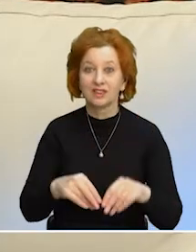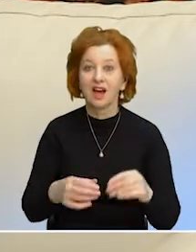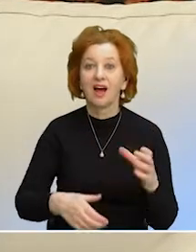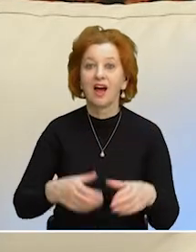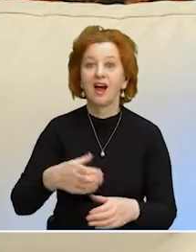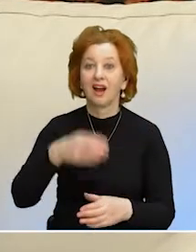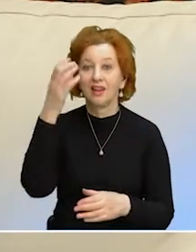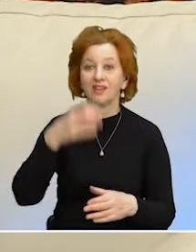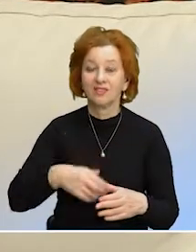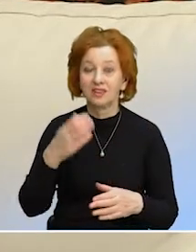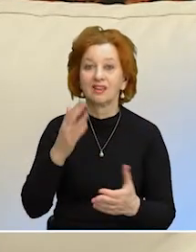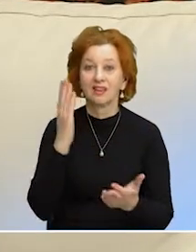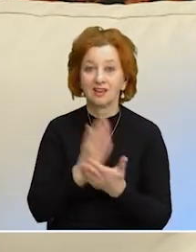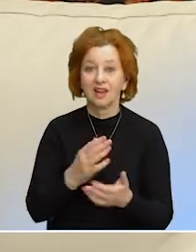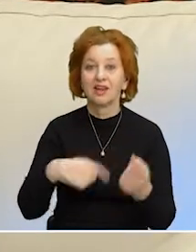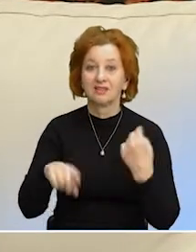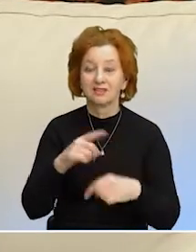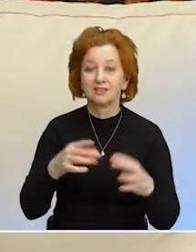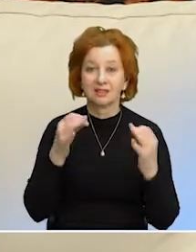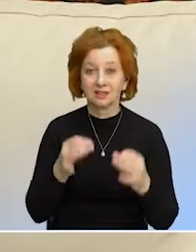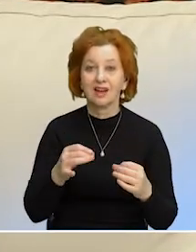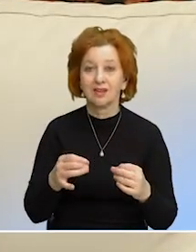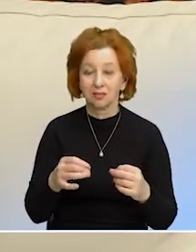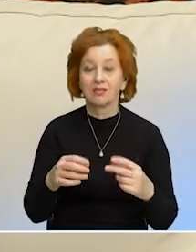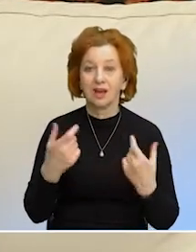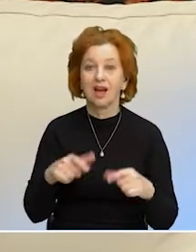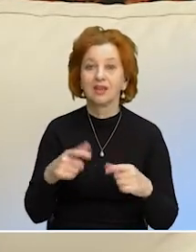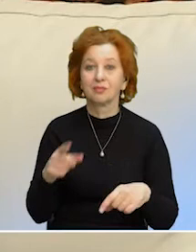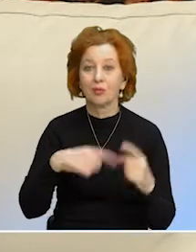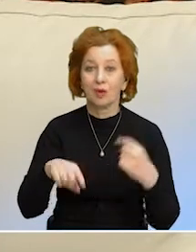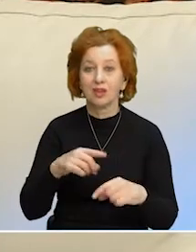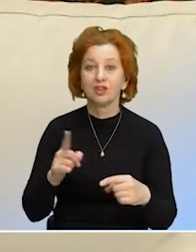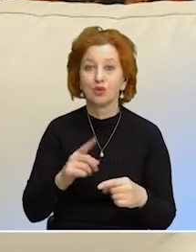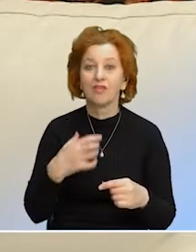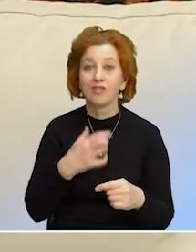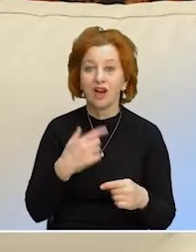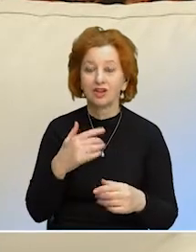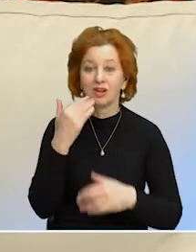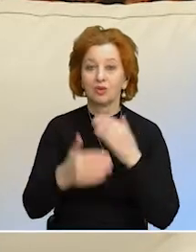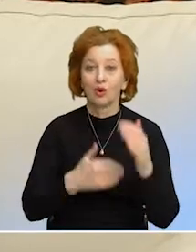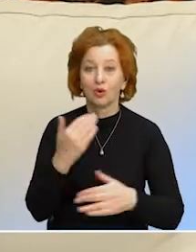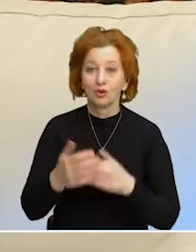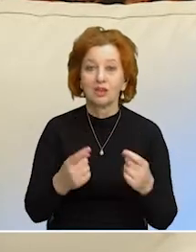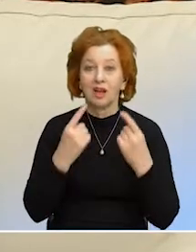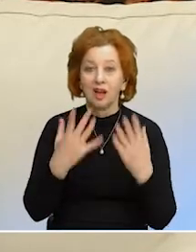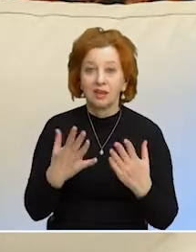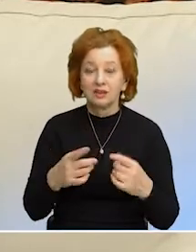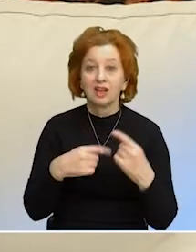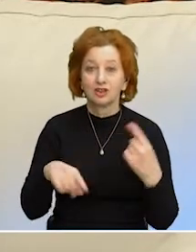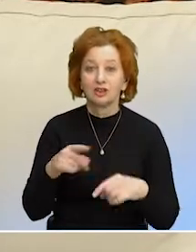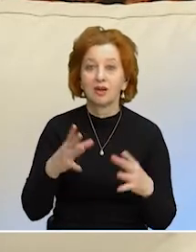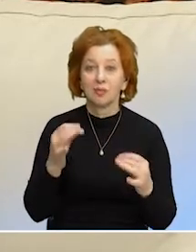лифтов, в которых истекли нормативные сроки эксплуатации всех субъектов. То есть это важнейшее достижение, но,